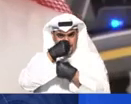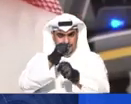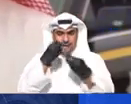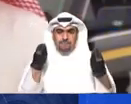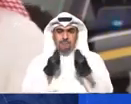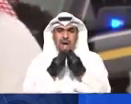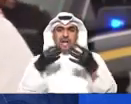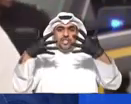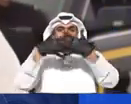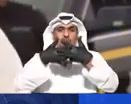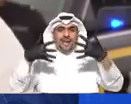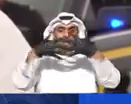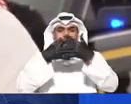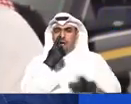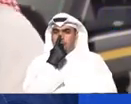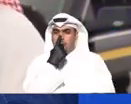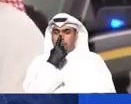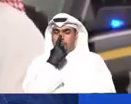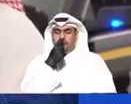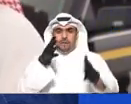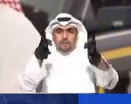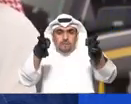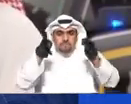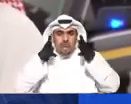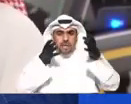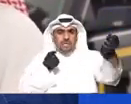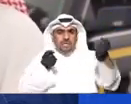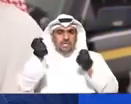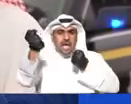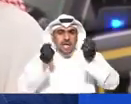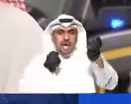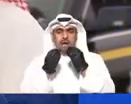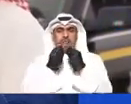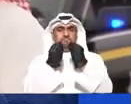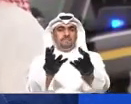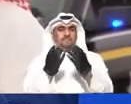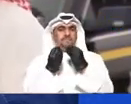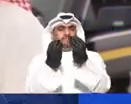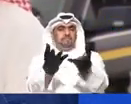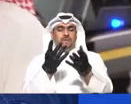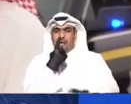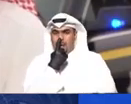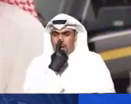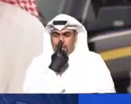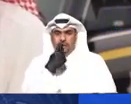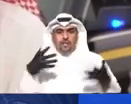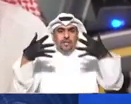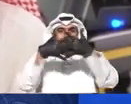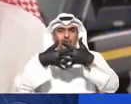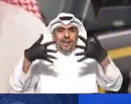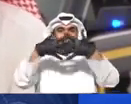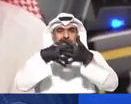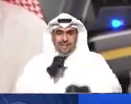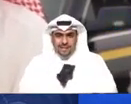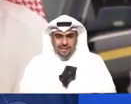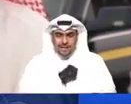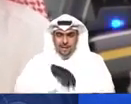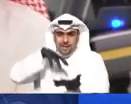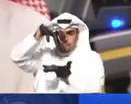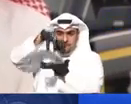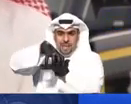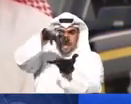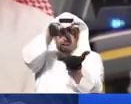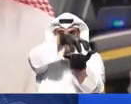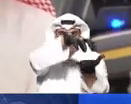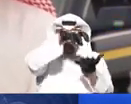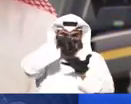يعني تكاد تكون تترجم هذه المجهودات على أرض الواقع بالتعقيم والتنظيف في مختلف المحافظات، أيضا